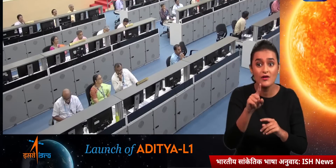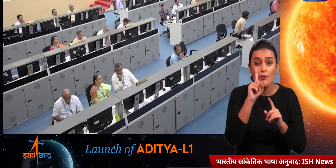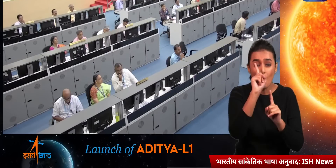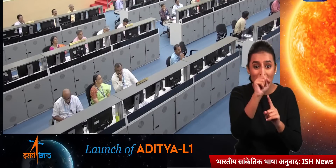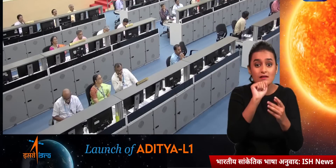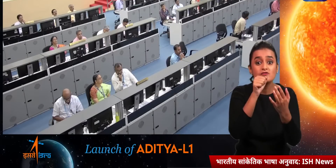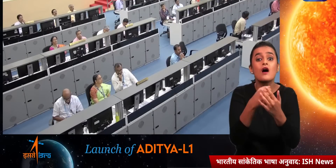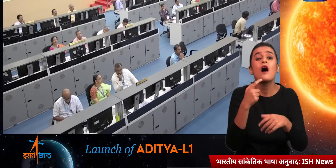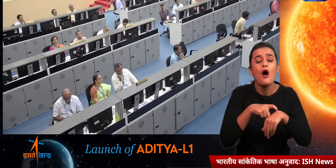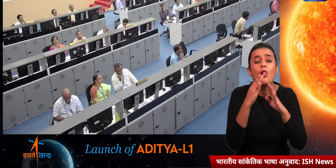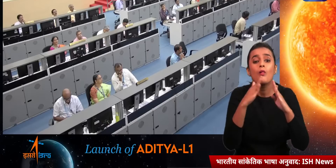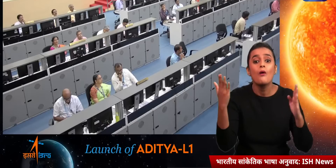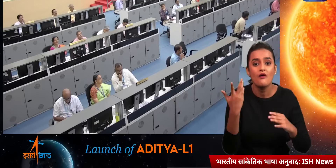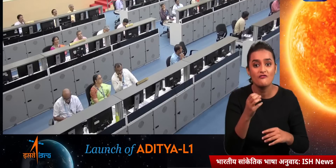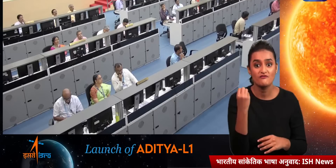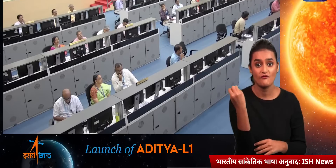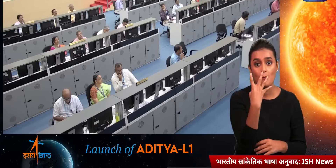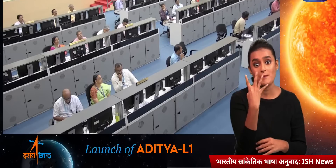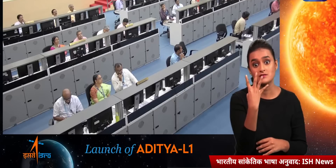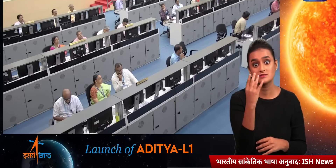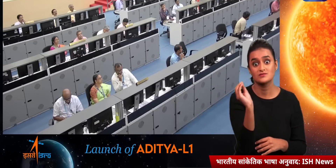L1.